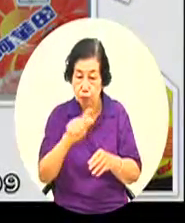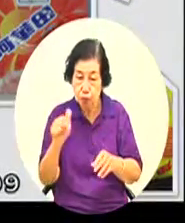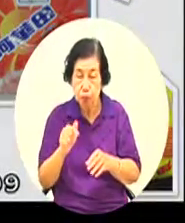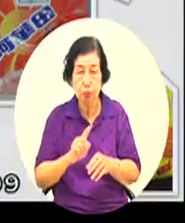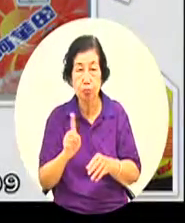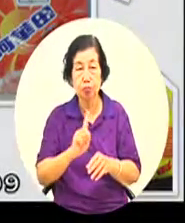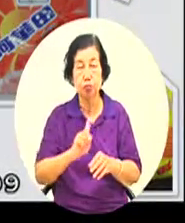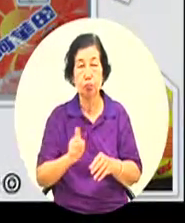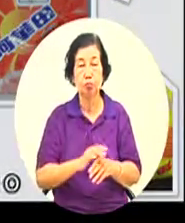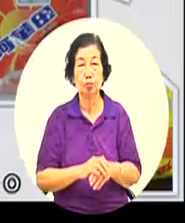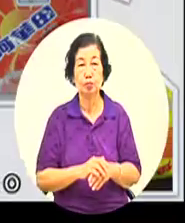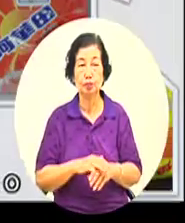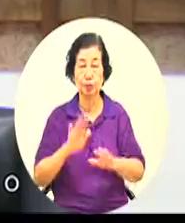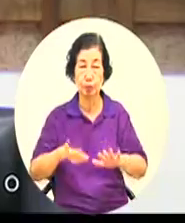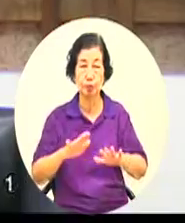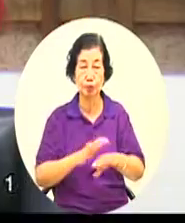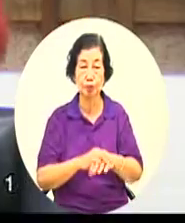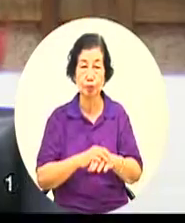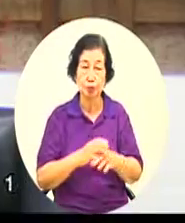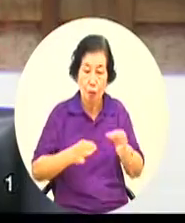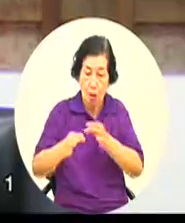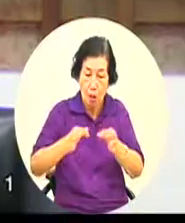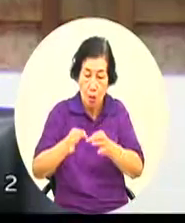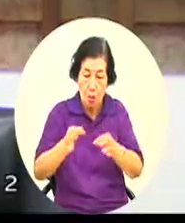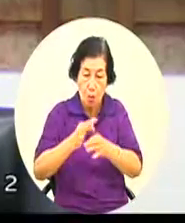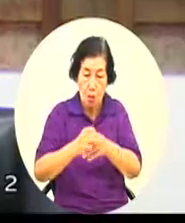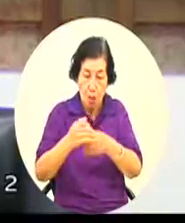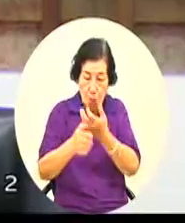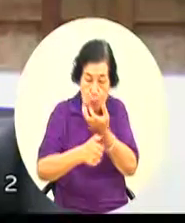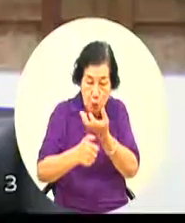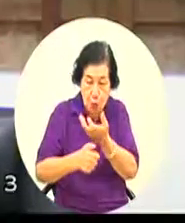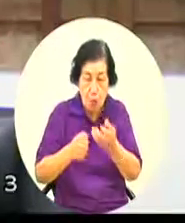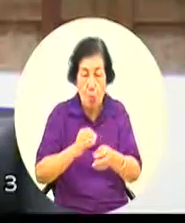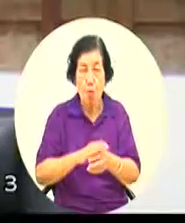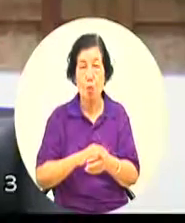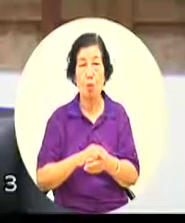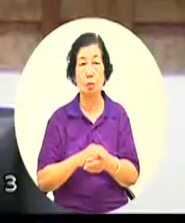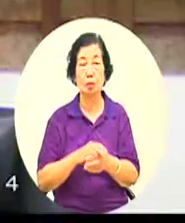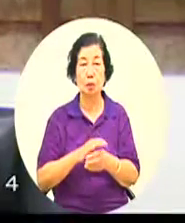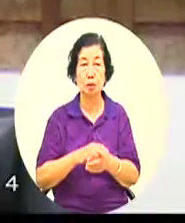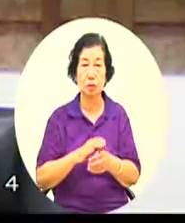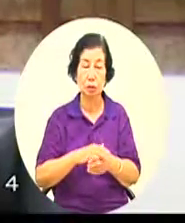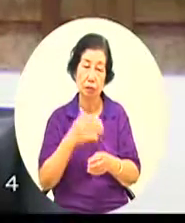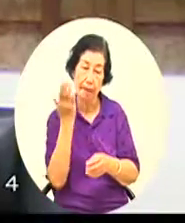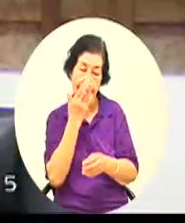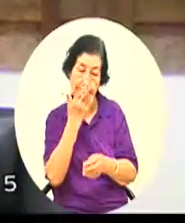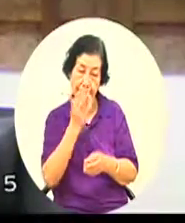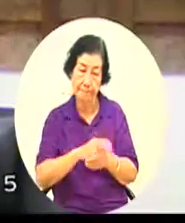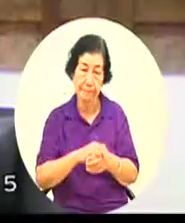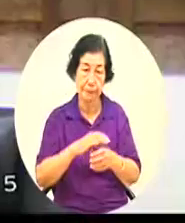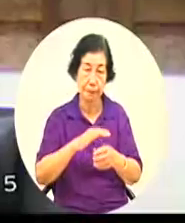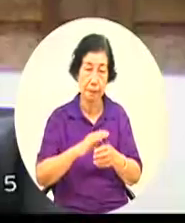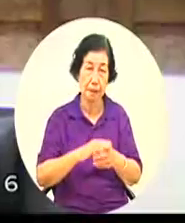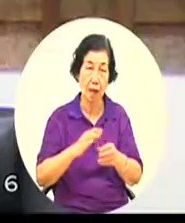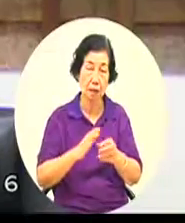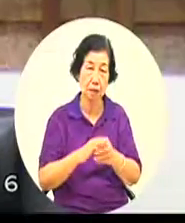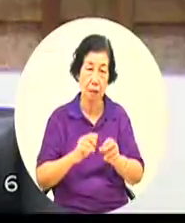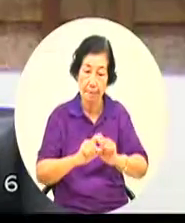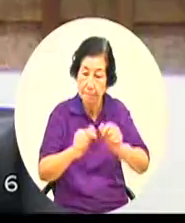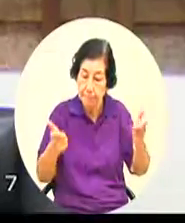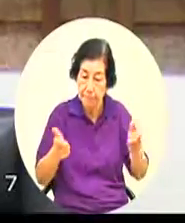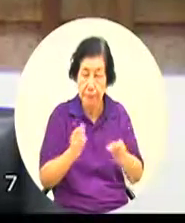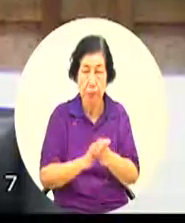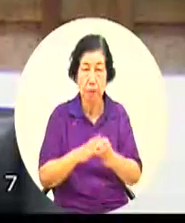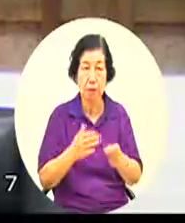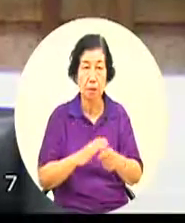这个贩毒呢，它变成用这些美丽的包装，让小孩子在不知不觉中，他就吃